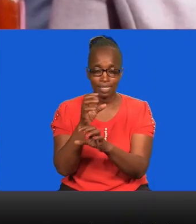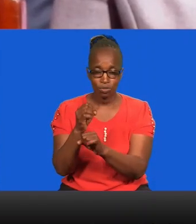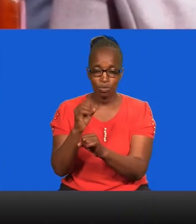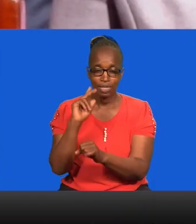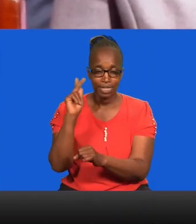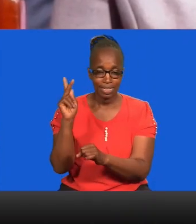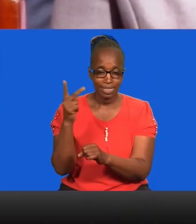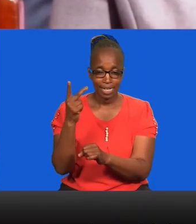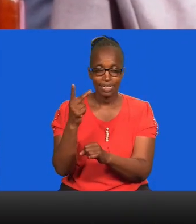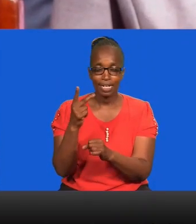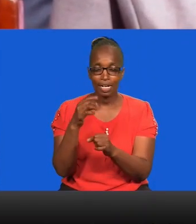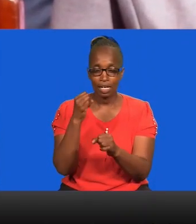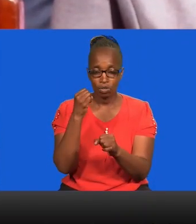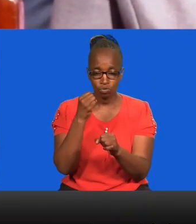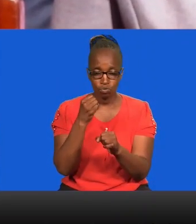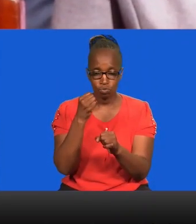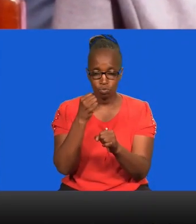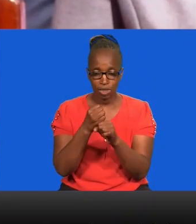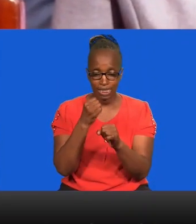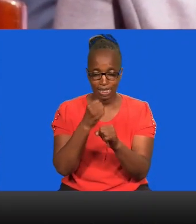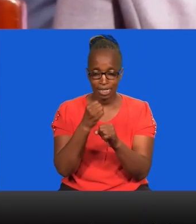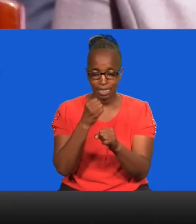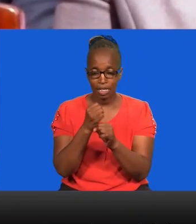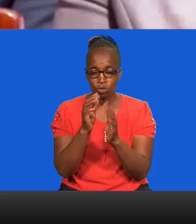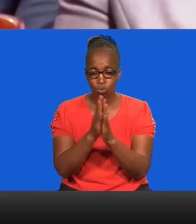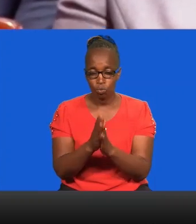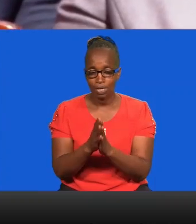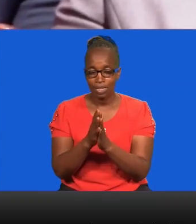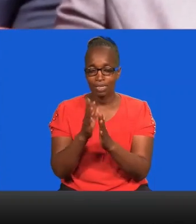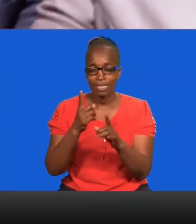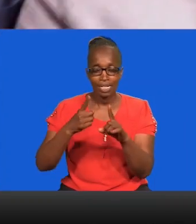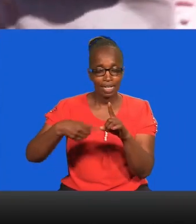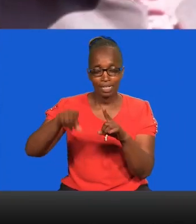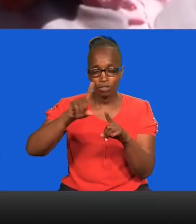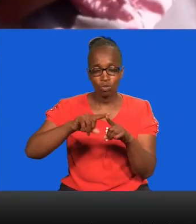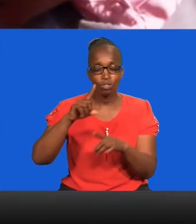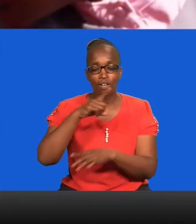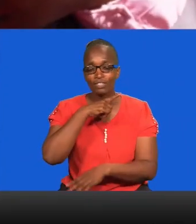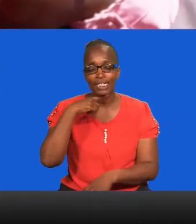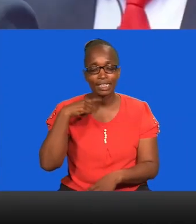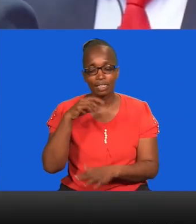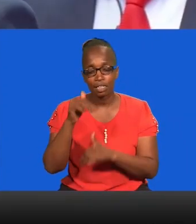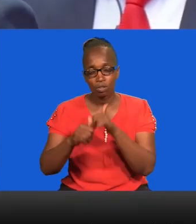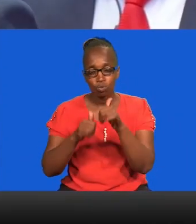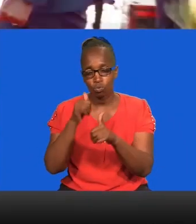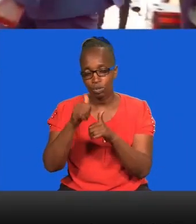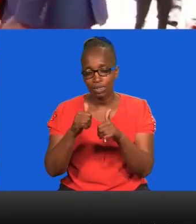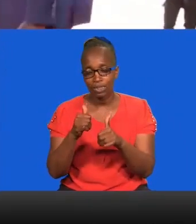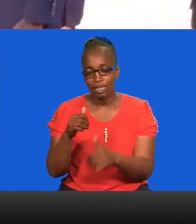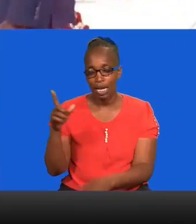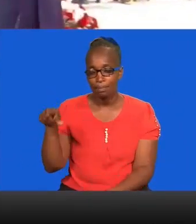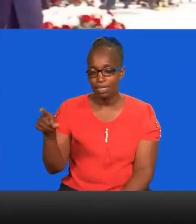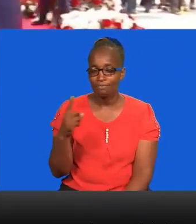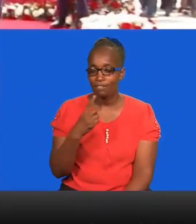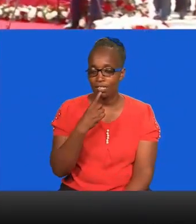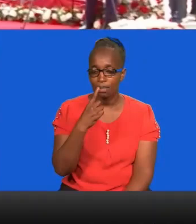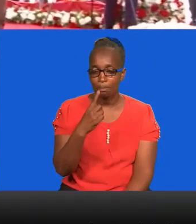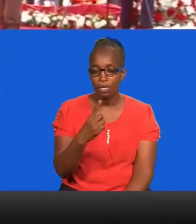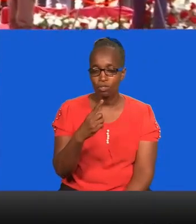nchini kukabiliana na ongezeko la mauaji ambayo ameyataja kama ya kuofisha.